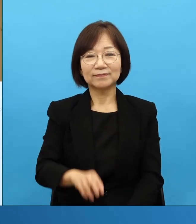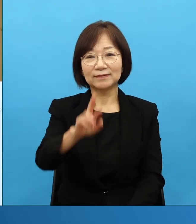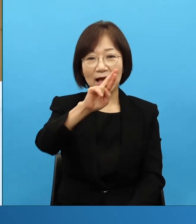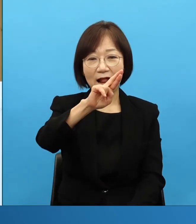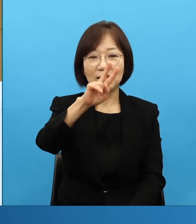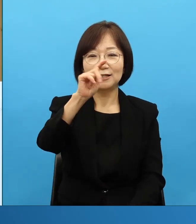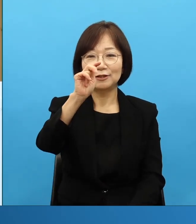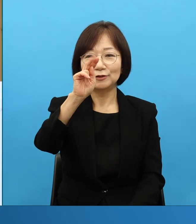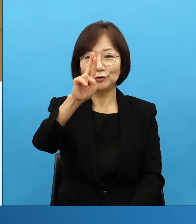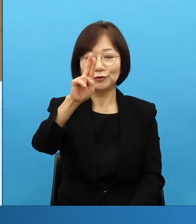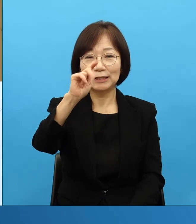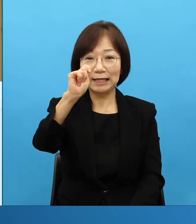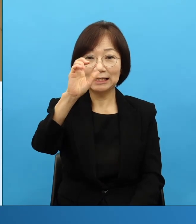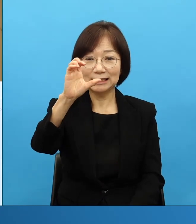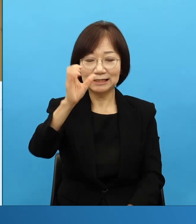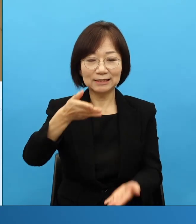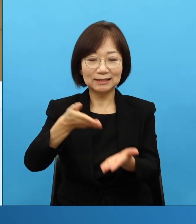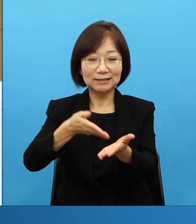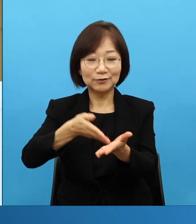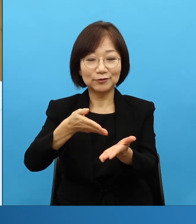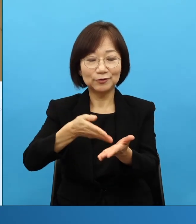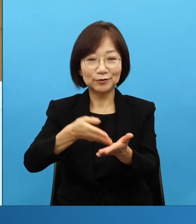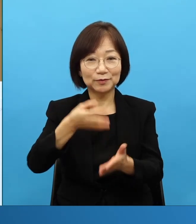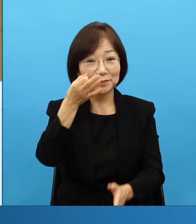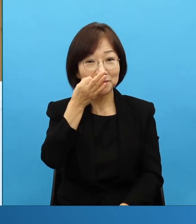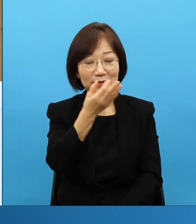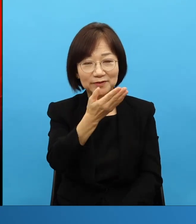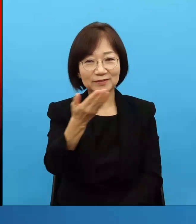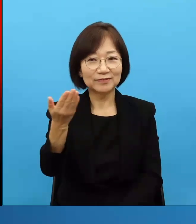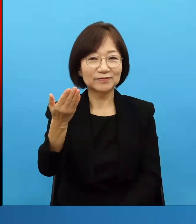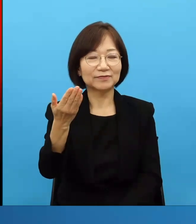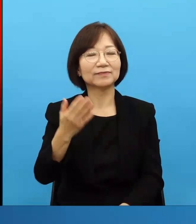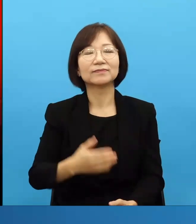RUTC 뉴스 시청하도록 하겠습니다. We'll watch the RUTC news.